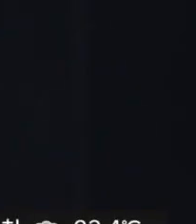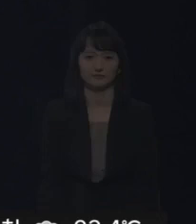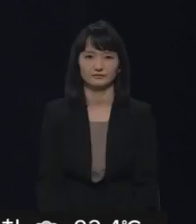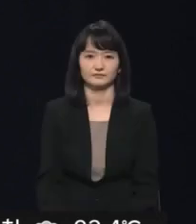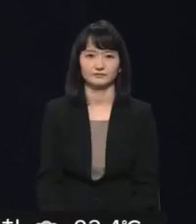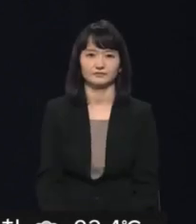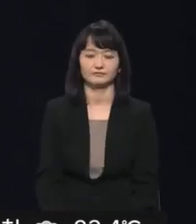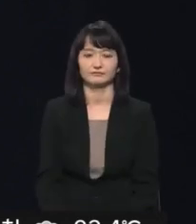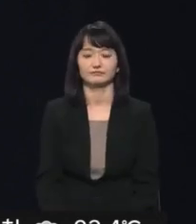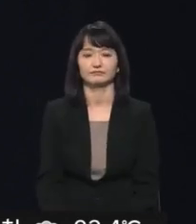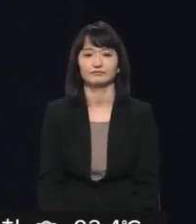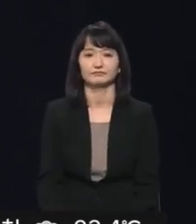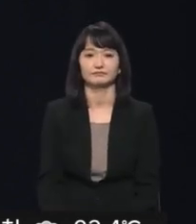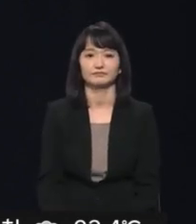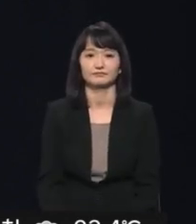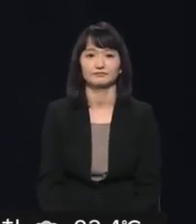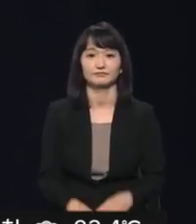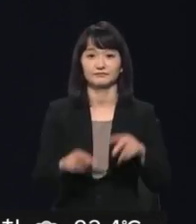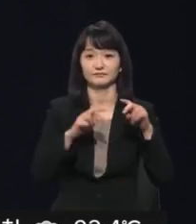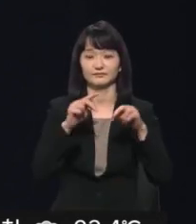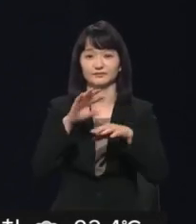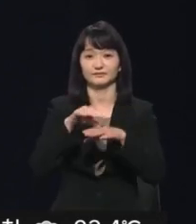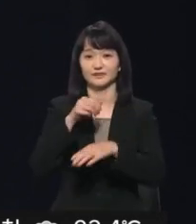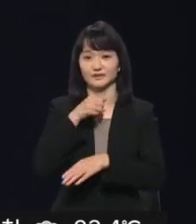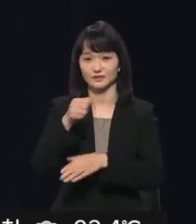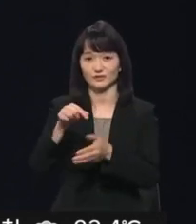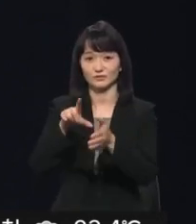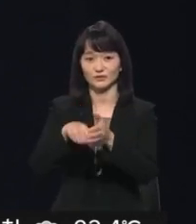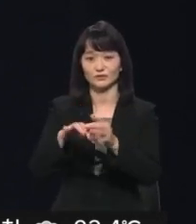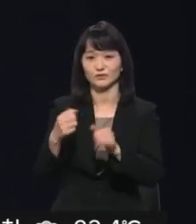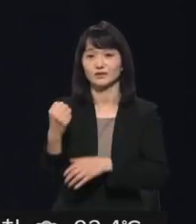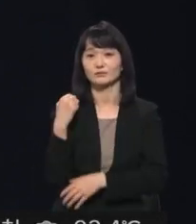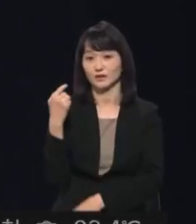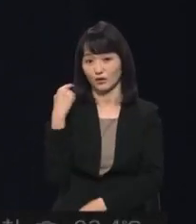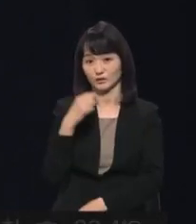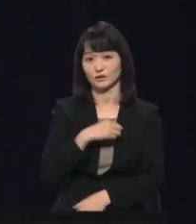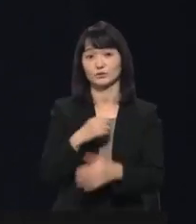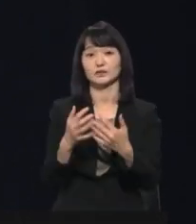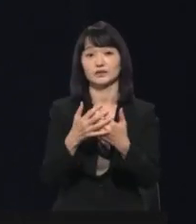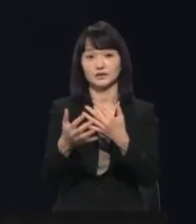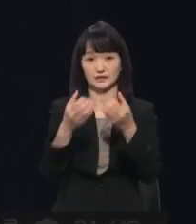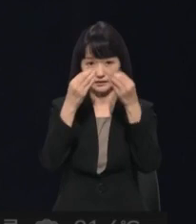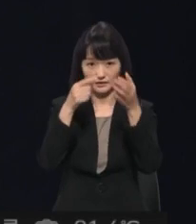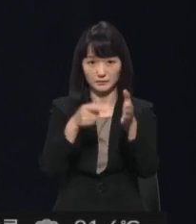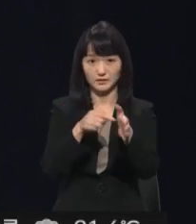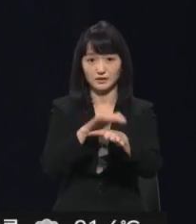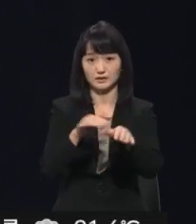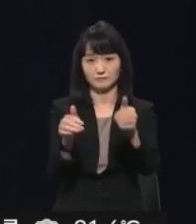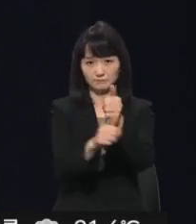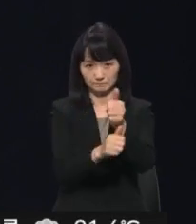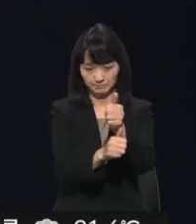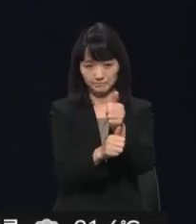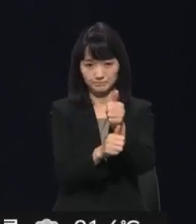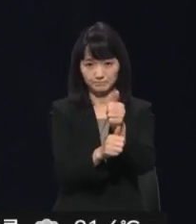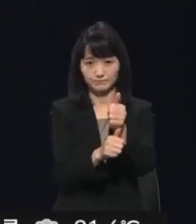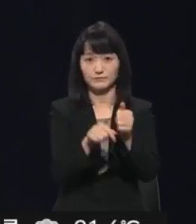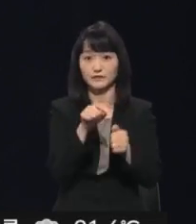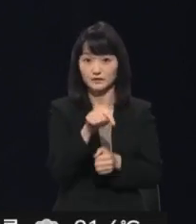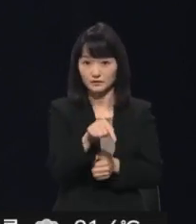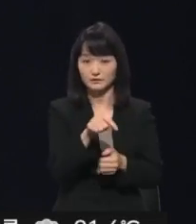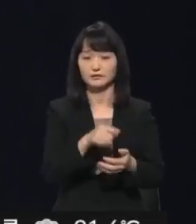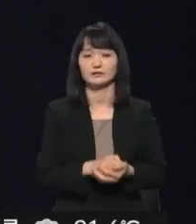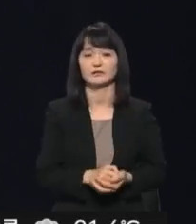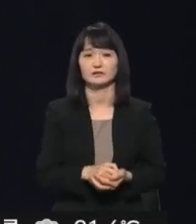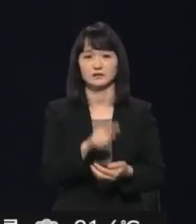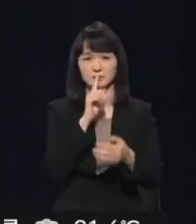예 어 썰전 라이브 인터뷰 시간입니다 국내 이미 어제 의원총회를 곳에 pd 를 구성이 되겟죠 어이 부분을 가지고